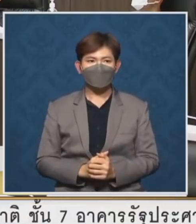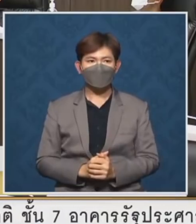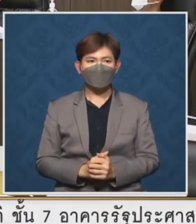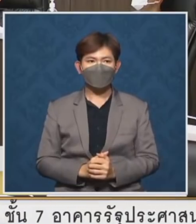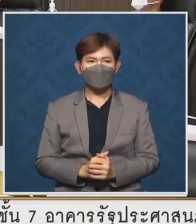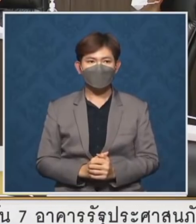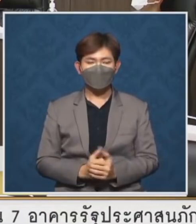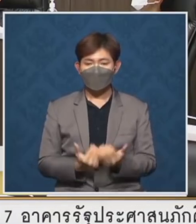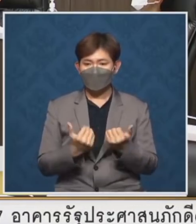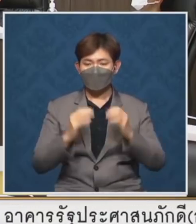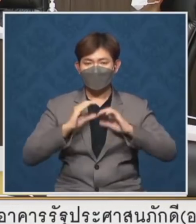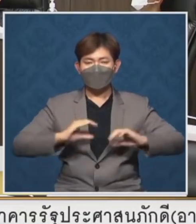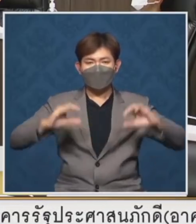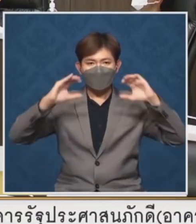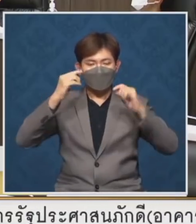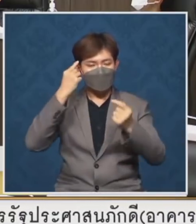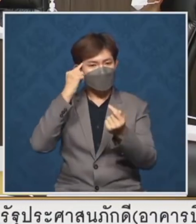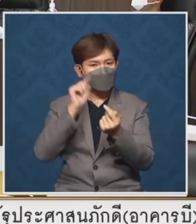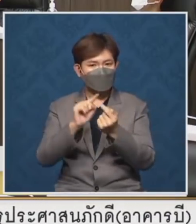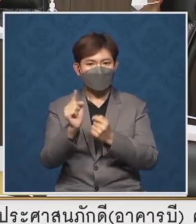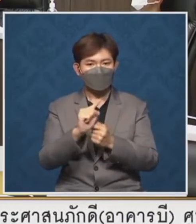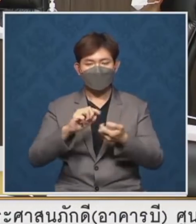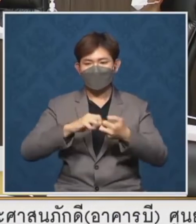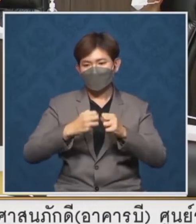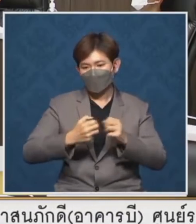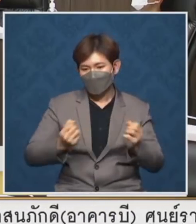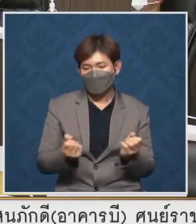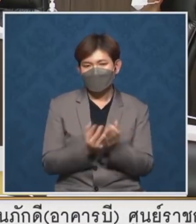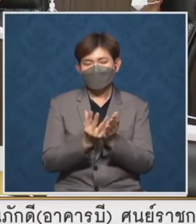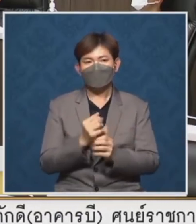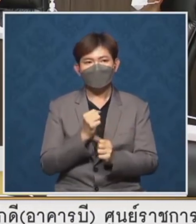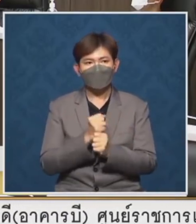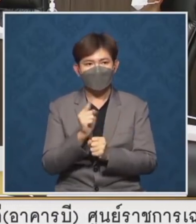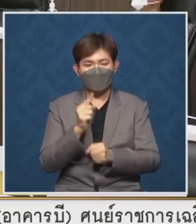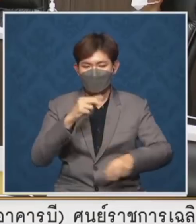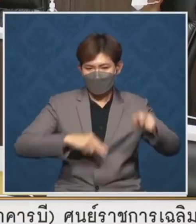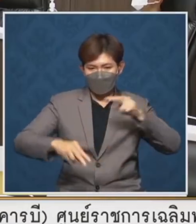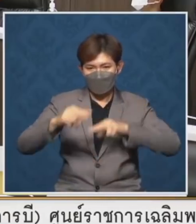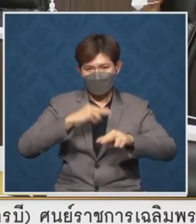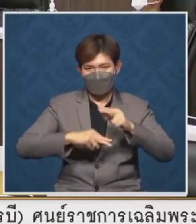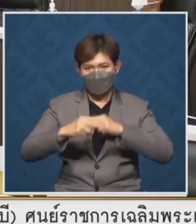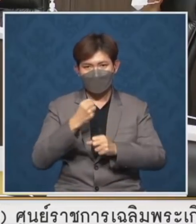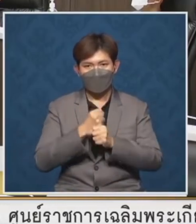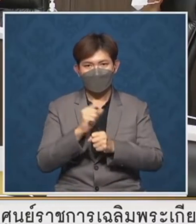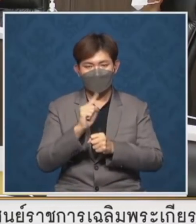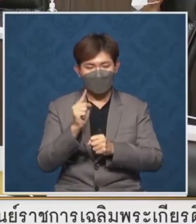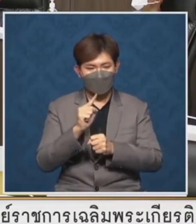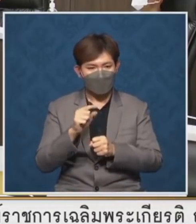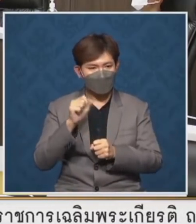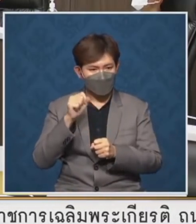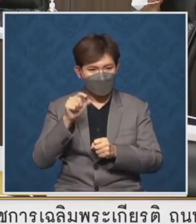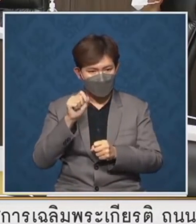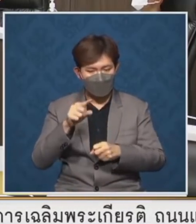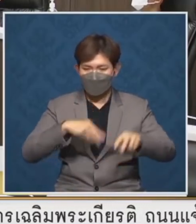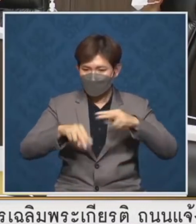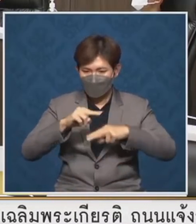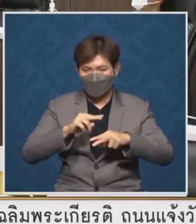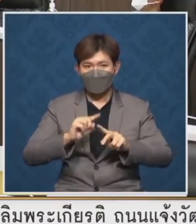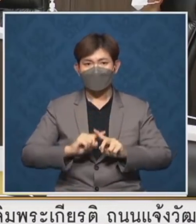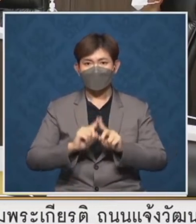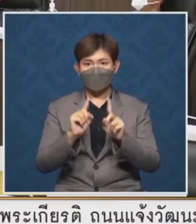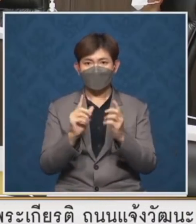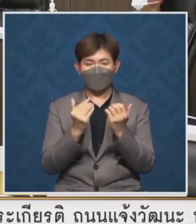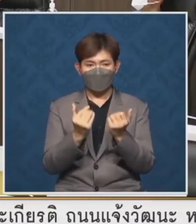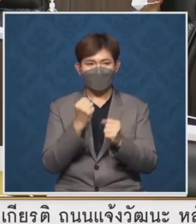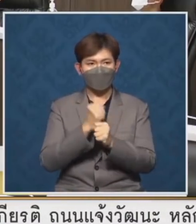ในสายตาของรัฐสิ่งนี้จึงเป็นภัยคุกคามร้ายแรงและจำเป็นต้องควบคุมอย่างเร่งด่วนที่สุดดังนั้นแทนที่